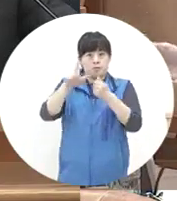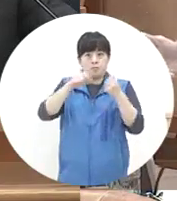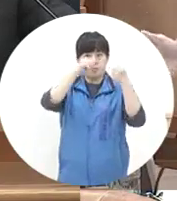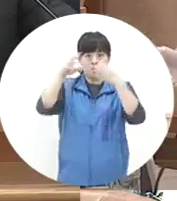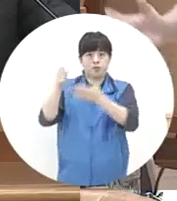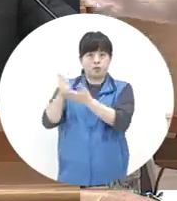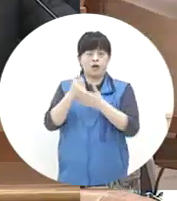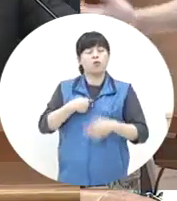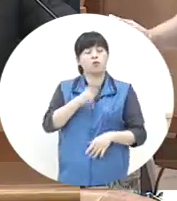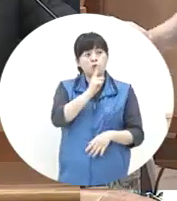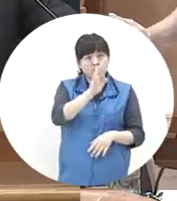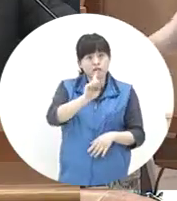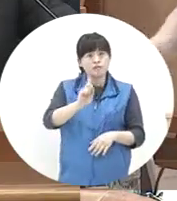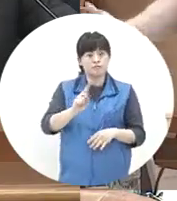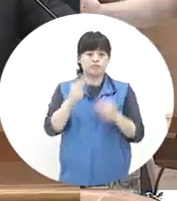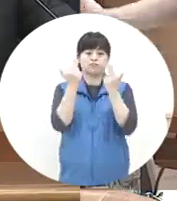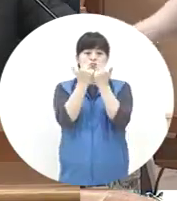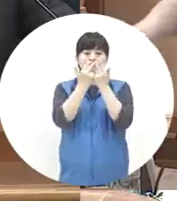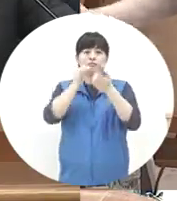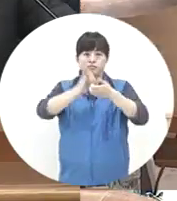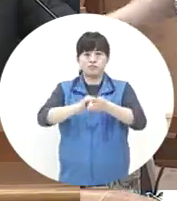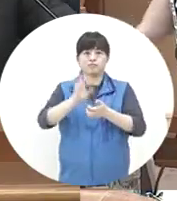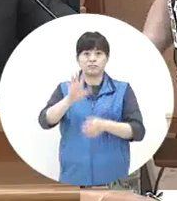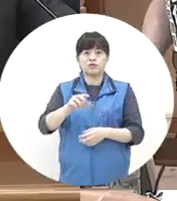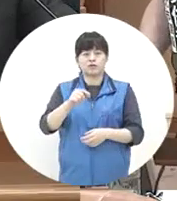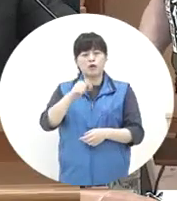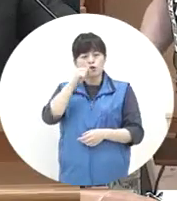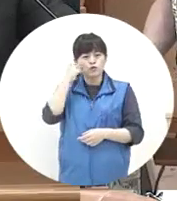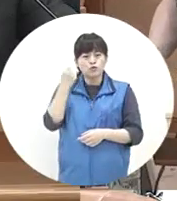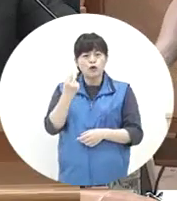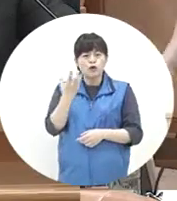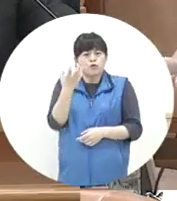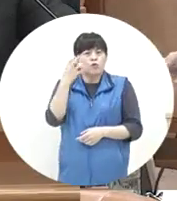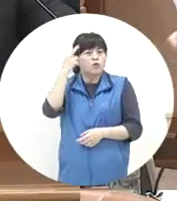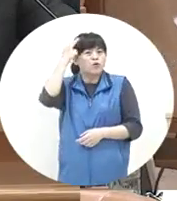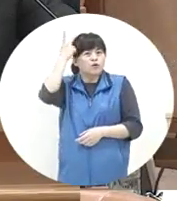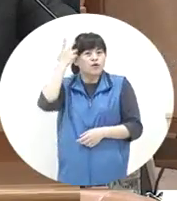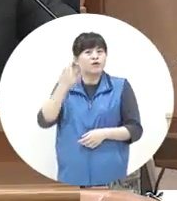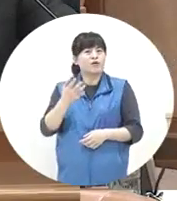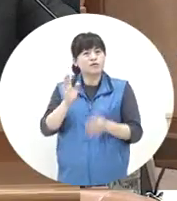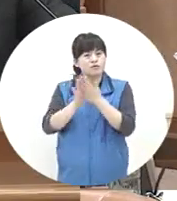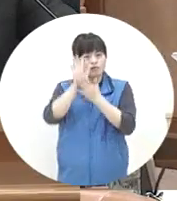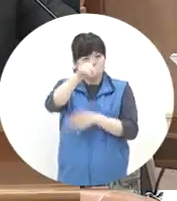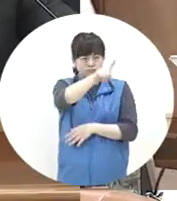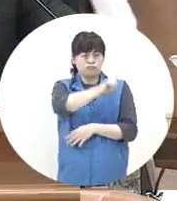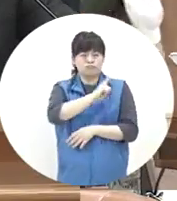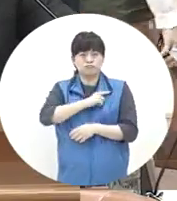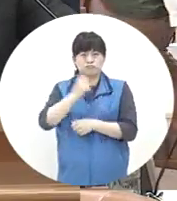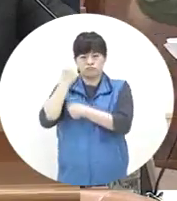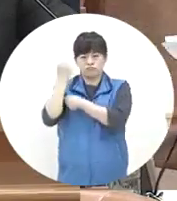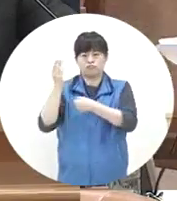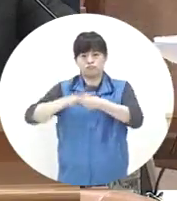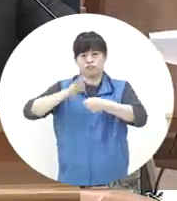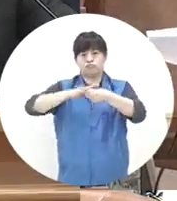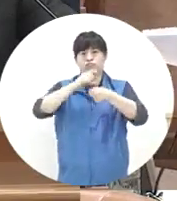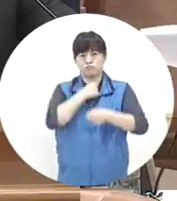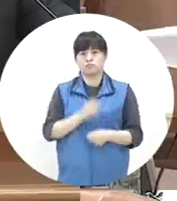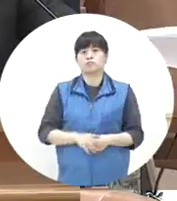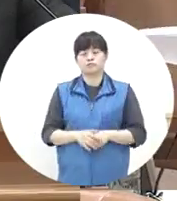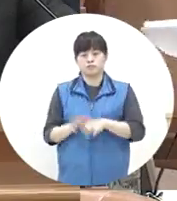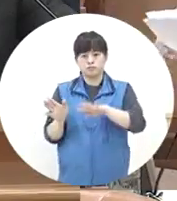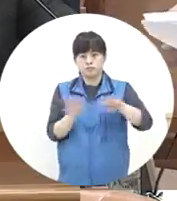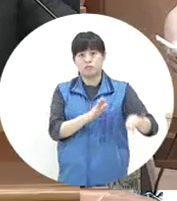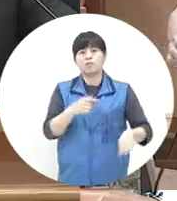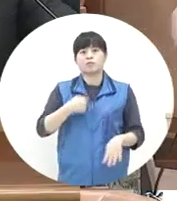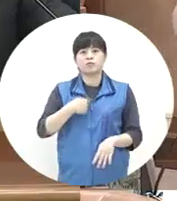是讲诶，新北市一定有这种酸中痛的感觉，未来你要努力来补强啊。另外我要讲的是